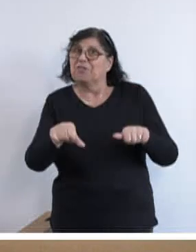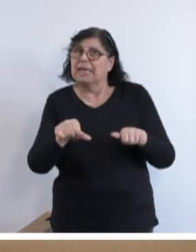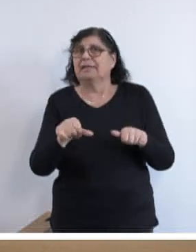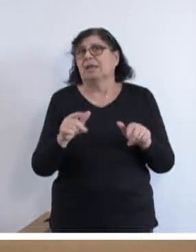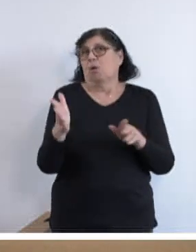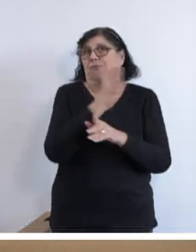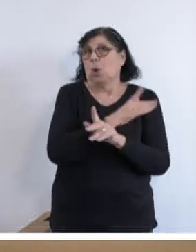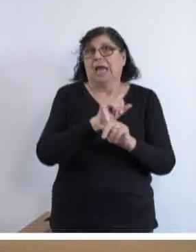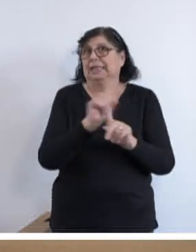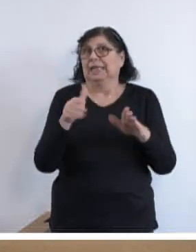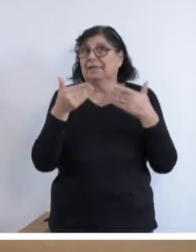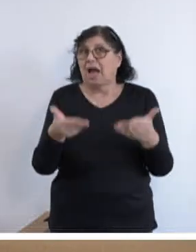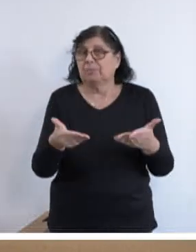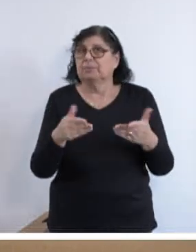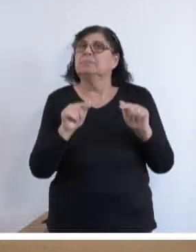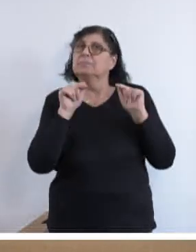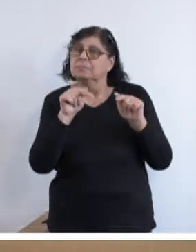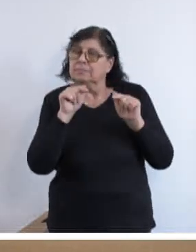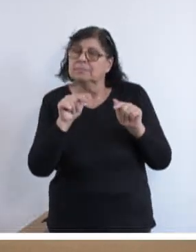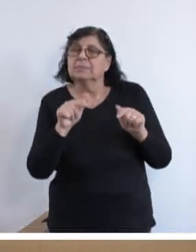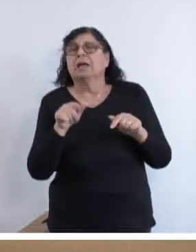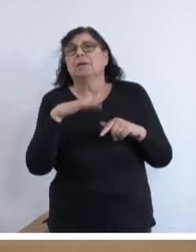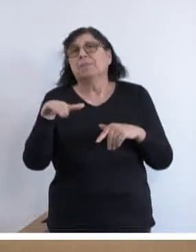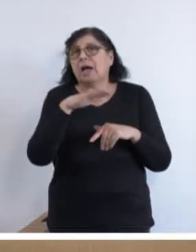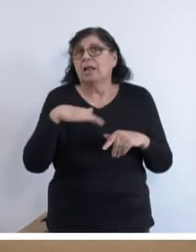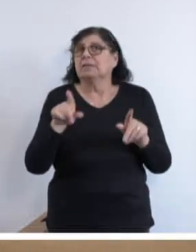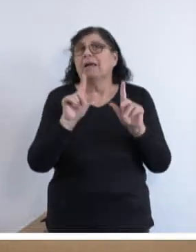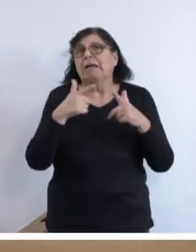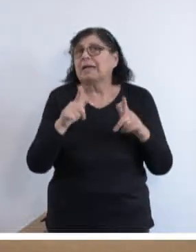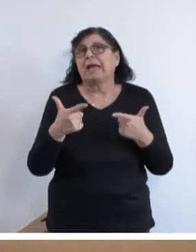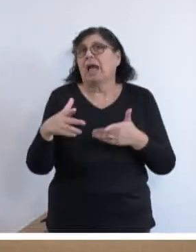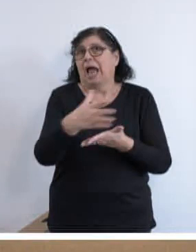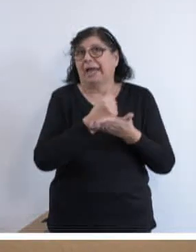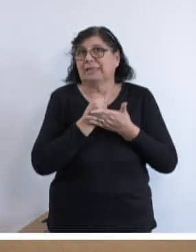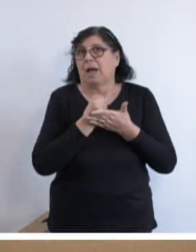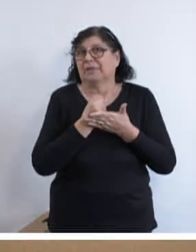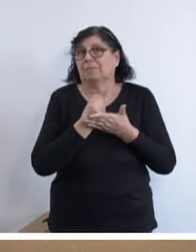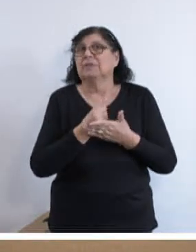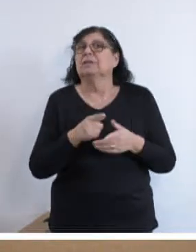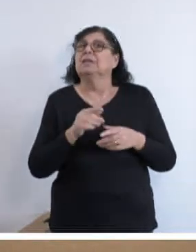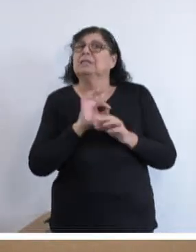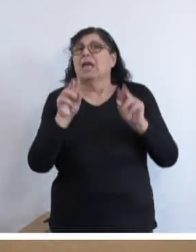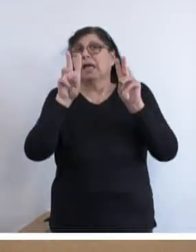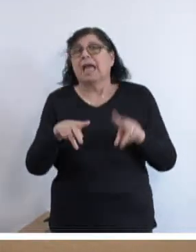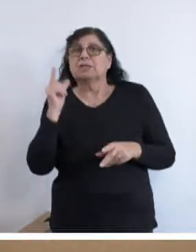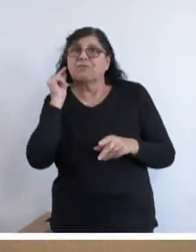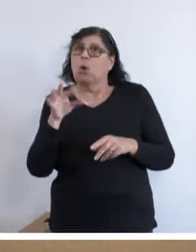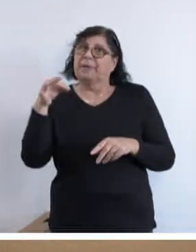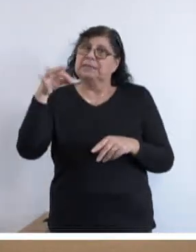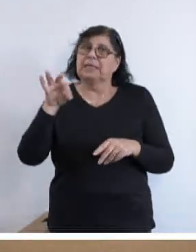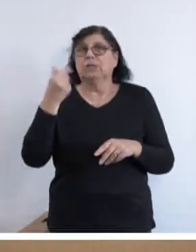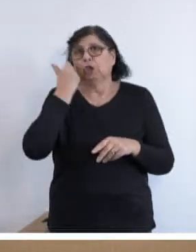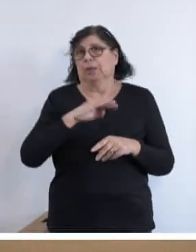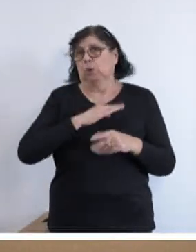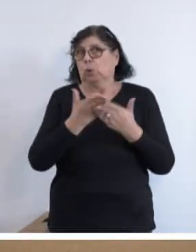nicht bestand, entgehen dem Land insoweit keine bislang generierten Einnahmen. Sehr geehrte Frau Präsidentin, liebe